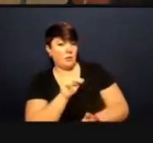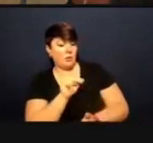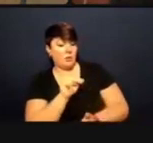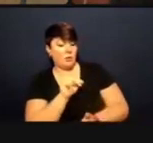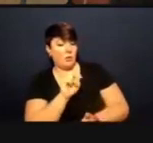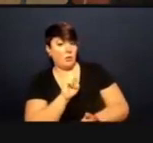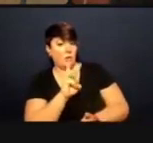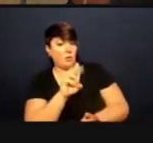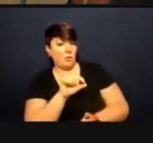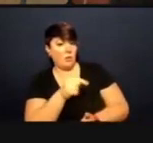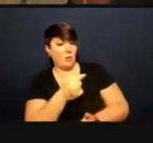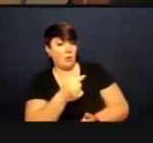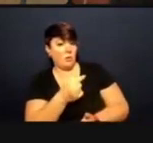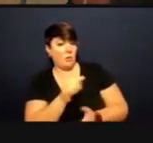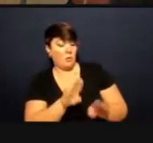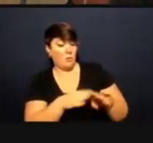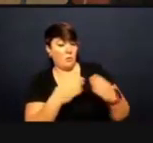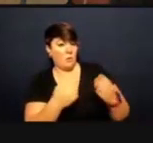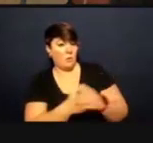wazazi kuhusu